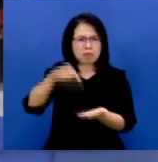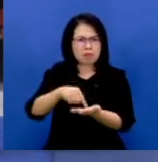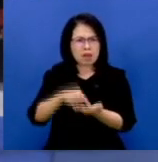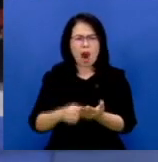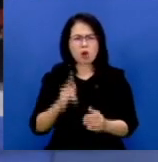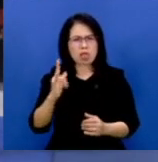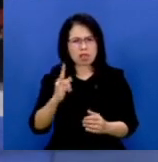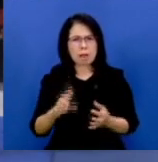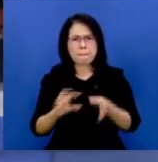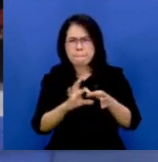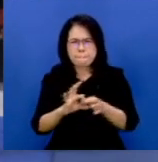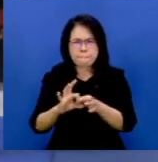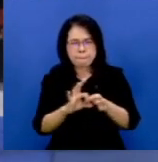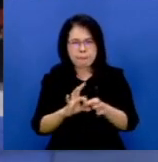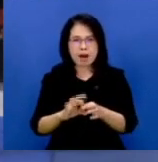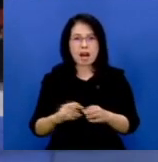persatuan dan kesatuan bangsa.